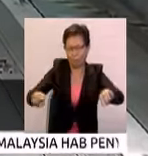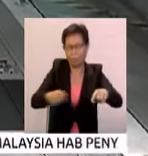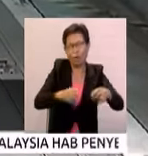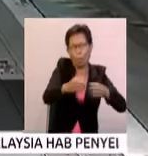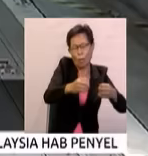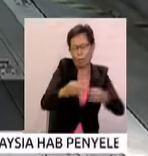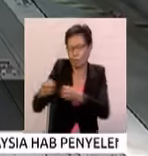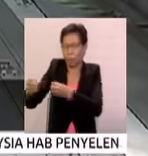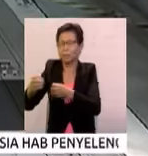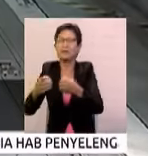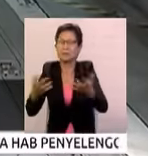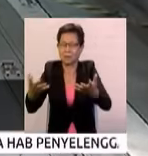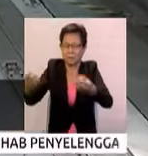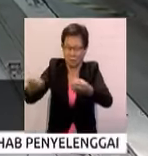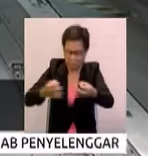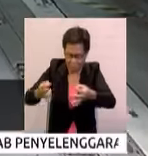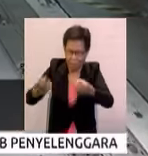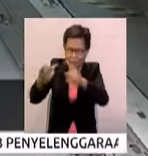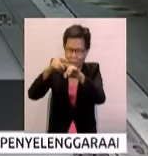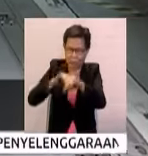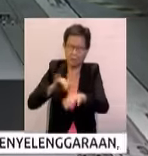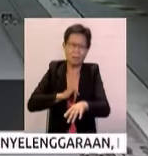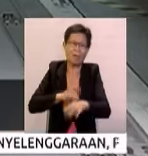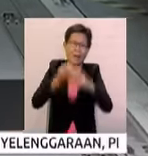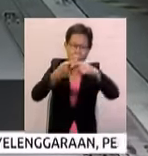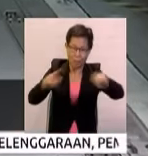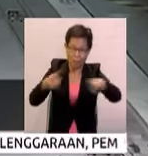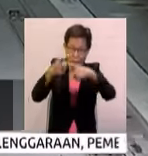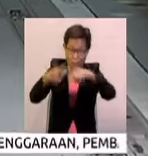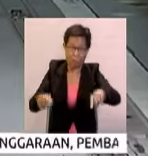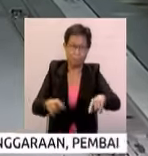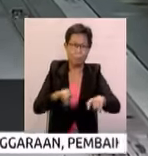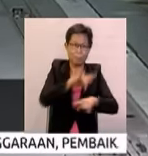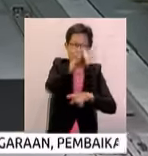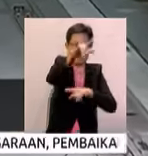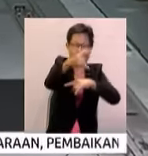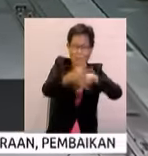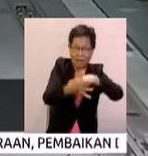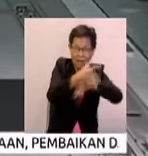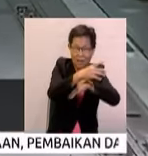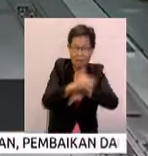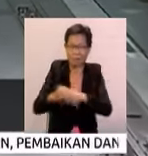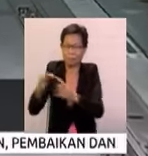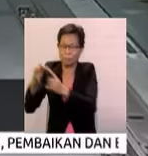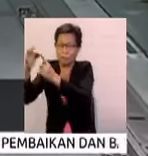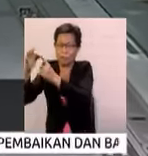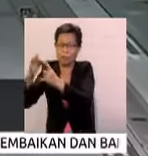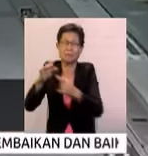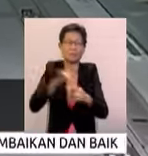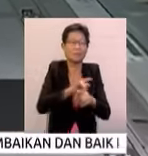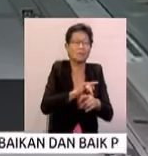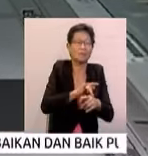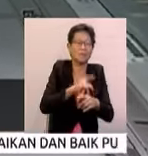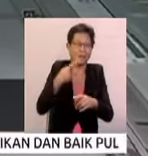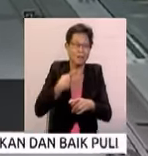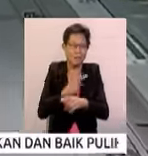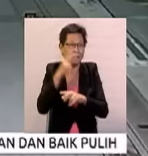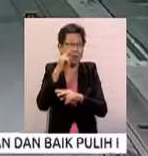Colonel. Ya, perbezaan antara penerbangan taktikal dan juga strategik. Sekarang kita tengok